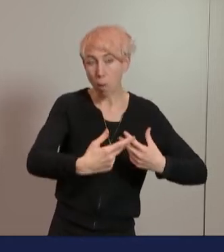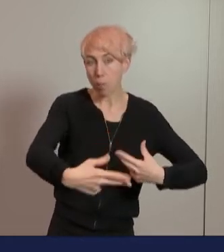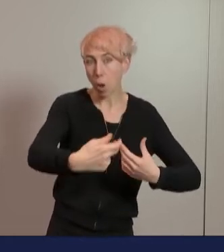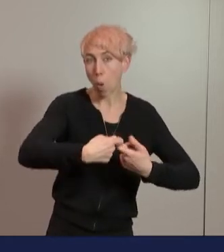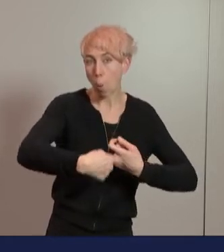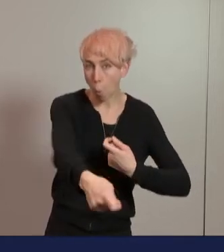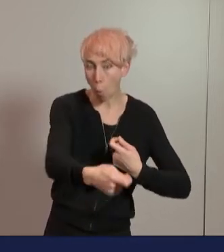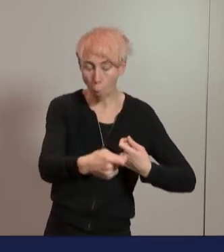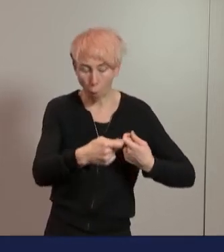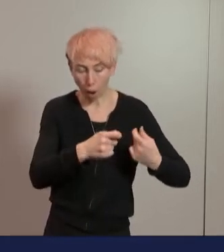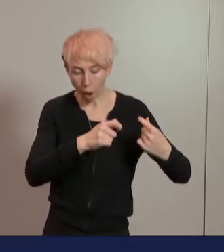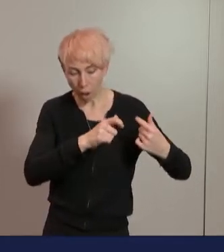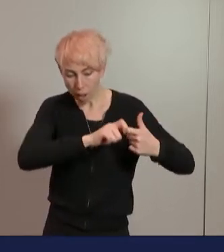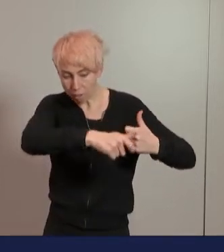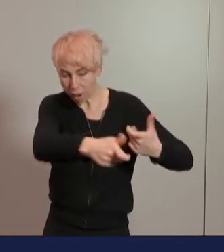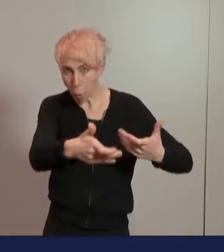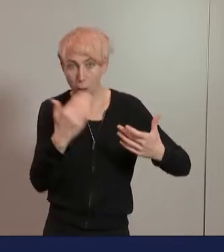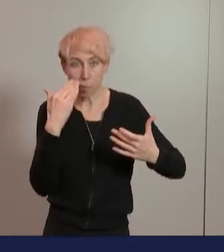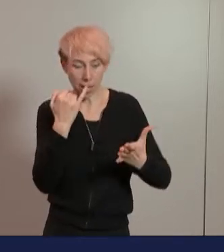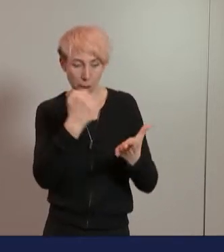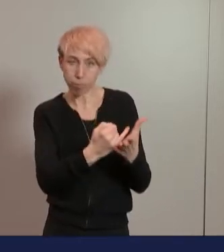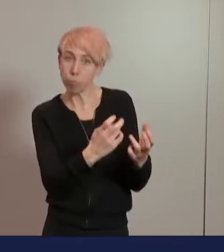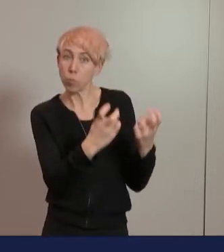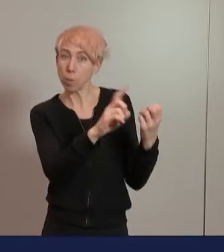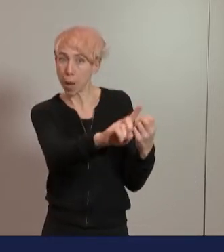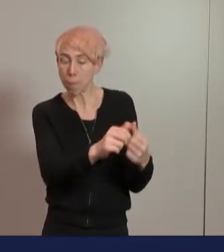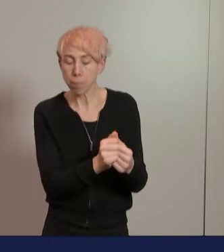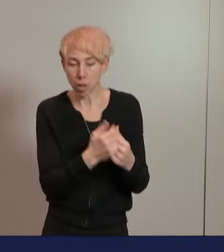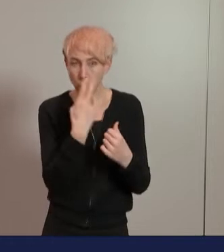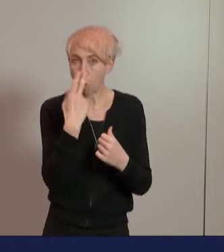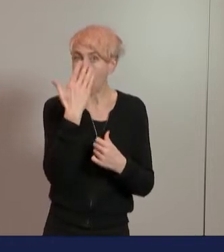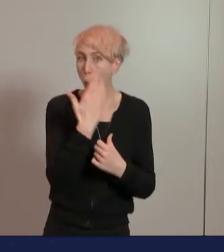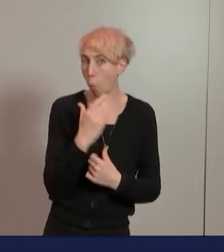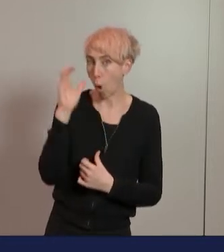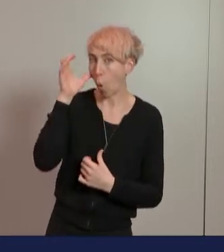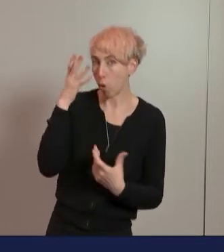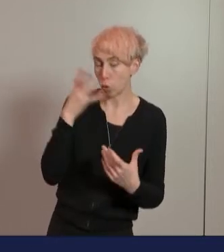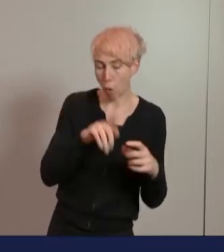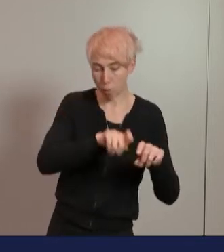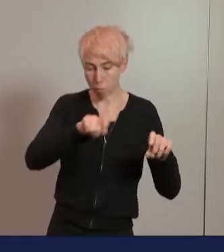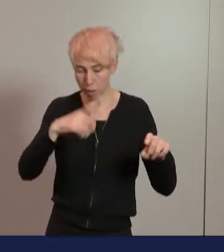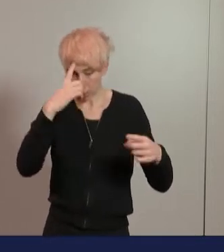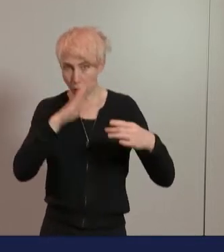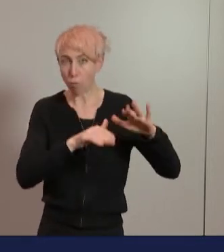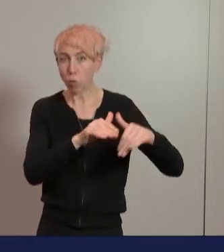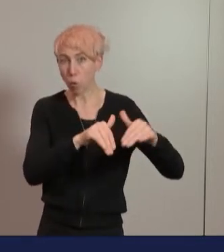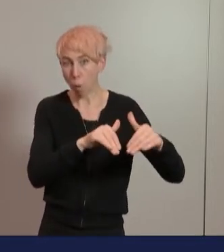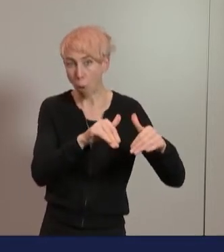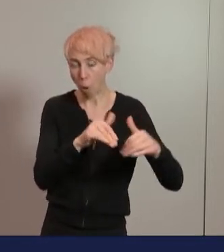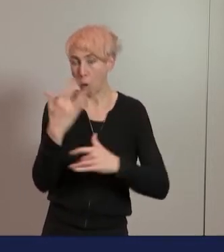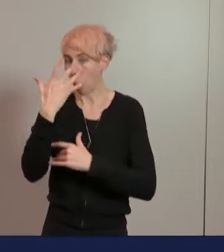financières attendues sans hausse de la fiscalité. En orange, il s'agit de la courbe des recettes de fonctionnement et en